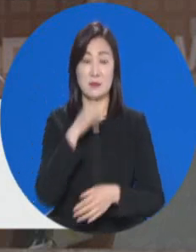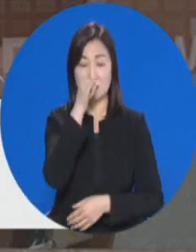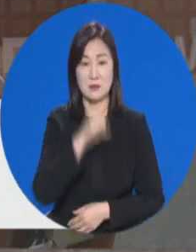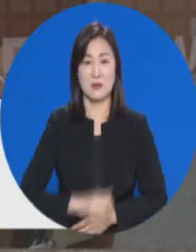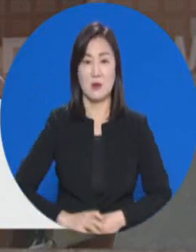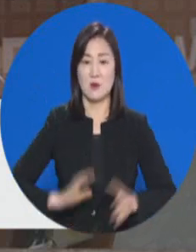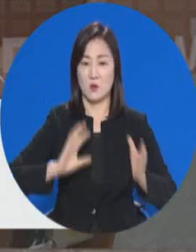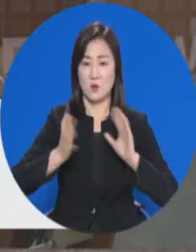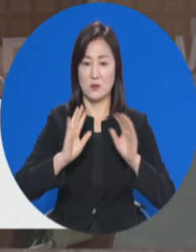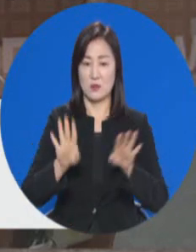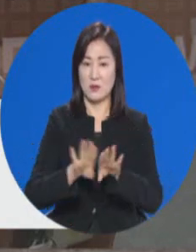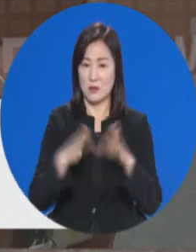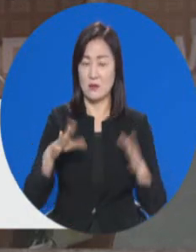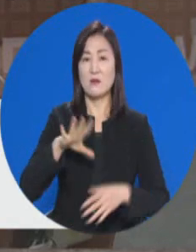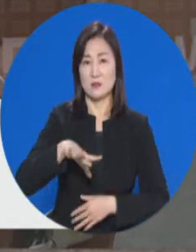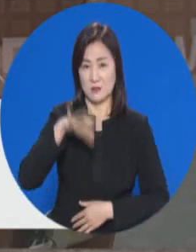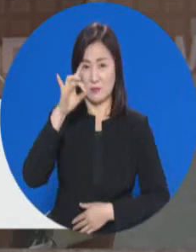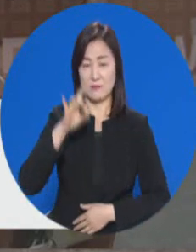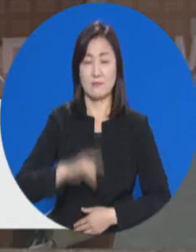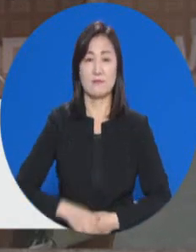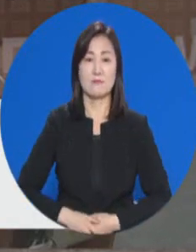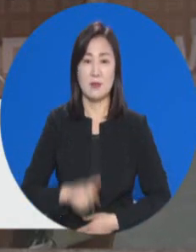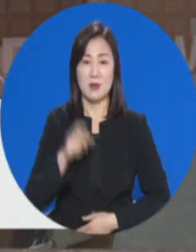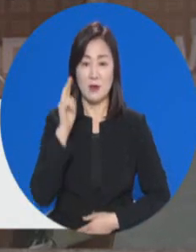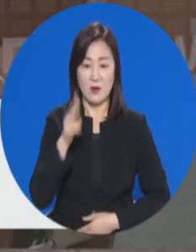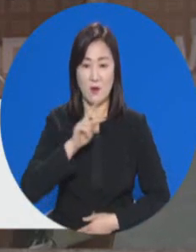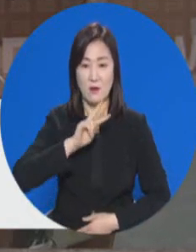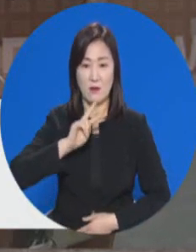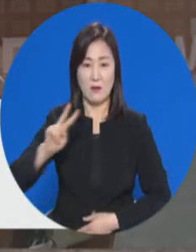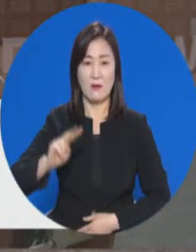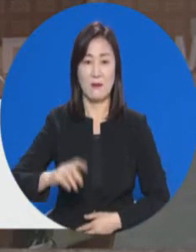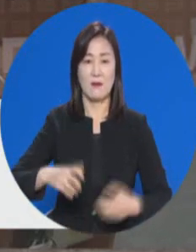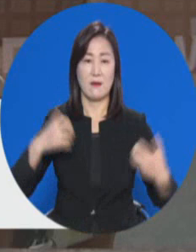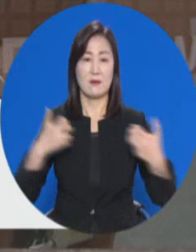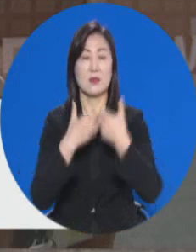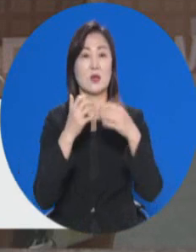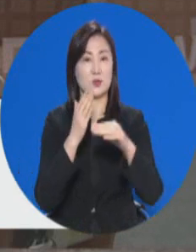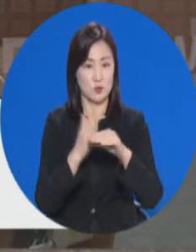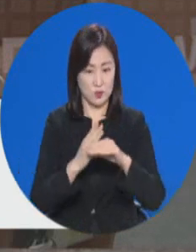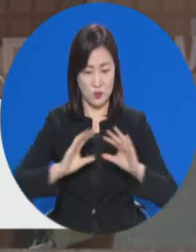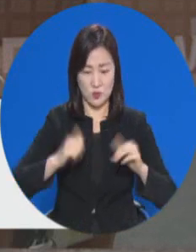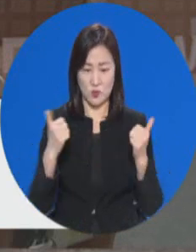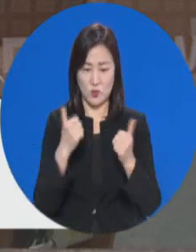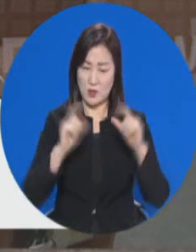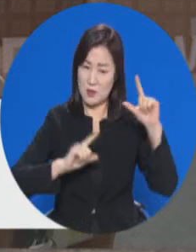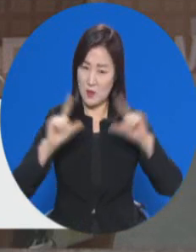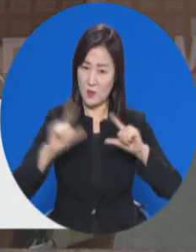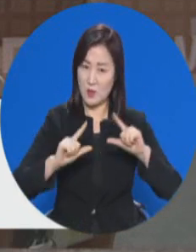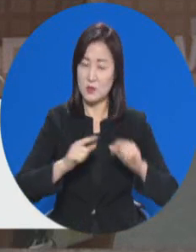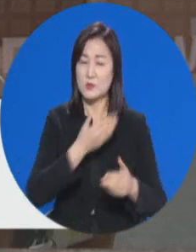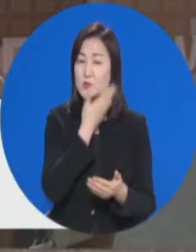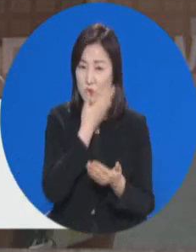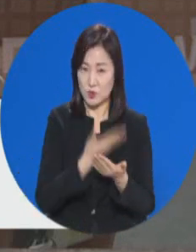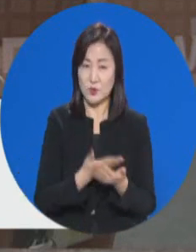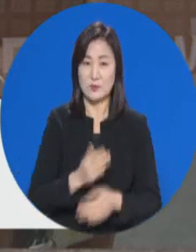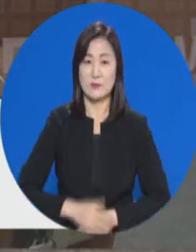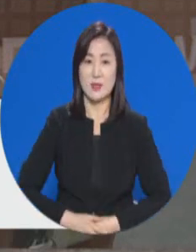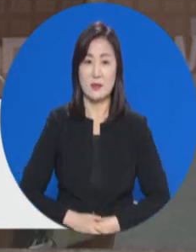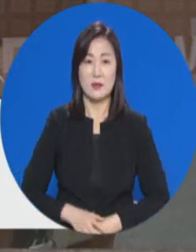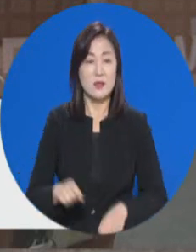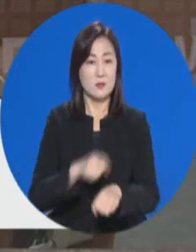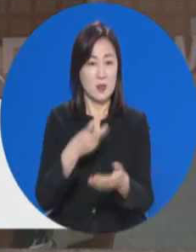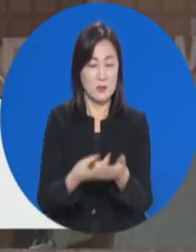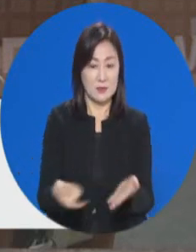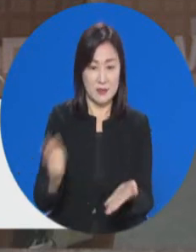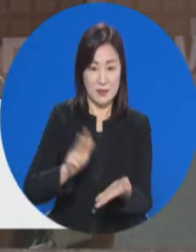공청회가 열린 건 이번이 처음인데요. 여야가 극한 대치 중인 현재 국회 상황이 변수이기는 하지만 일단 특별법